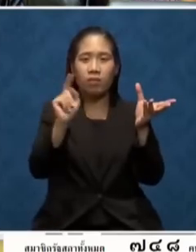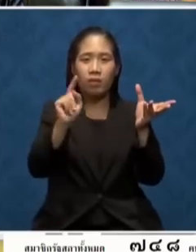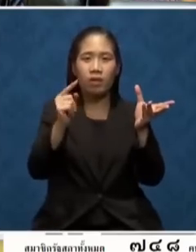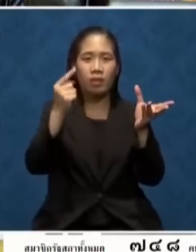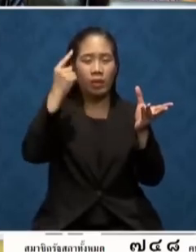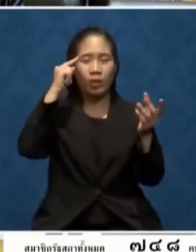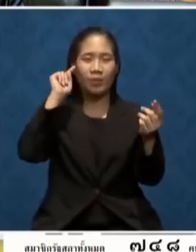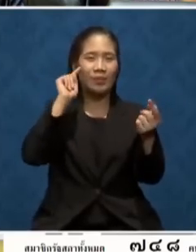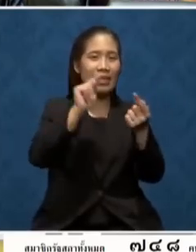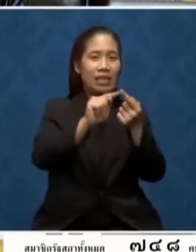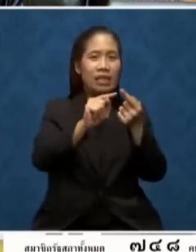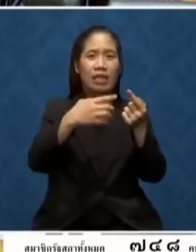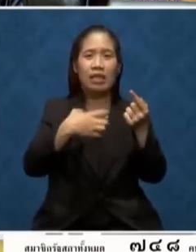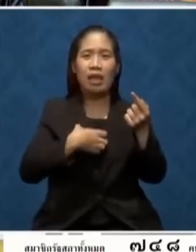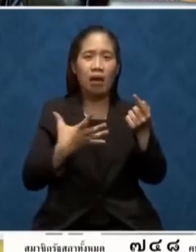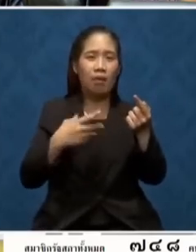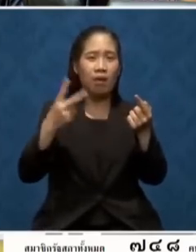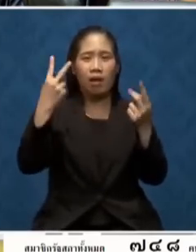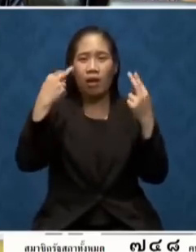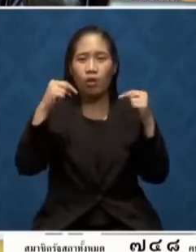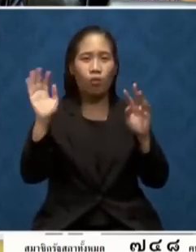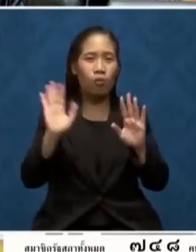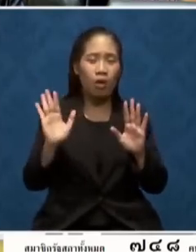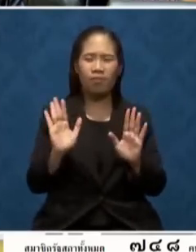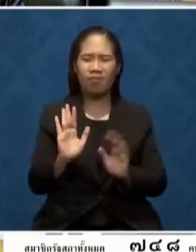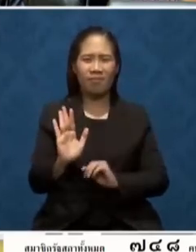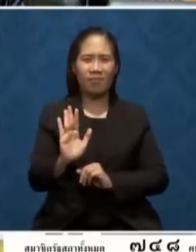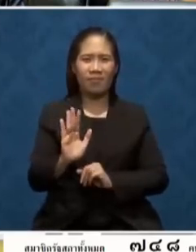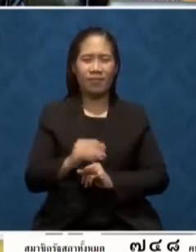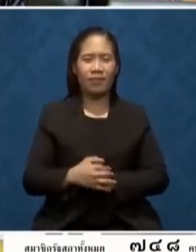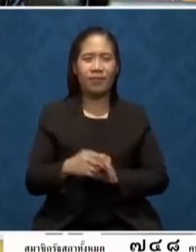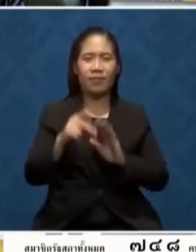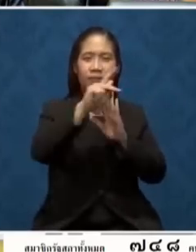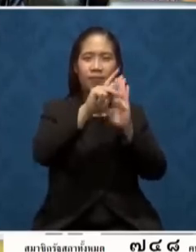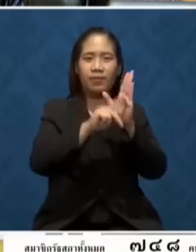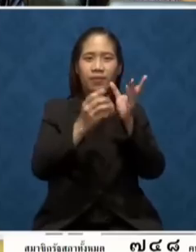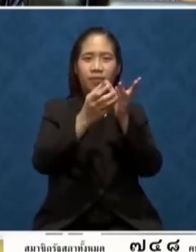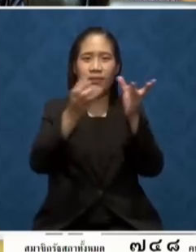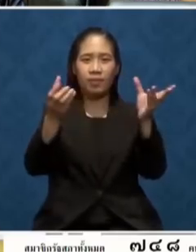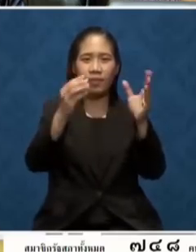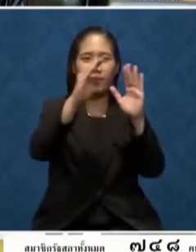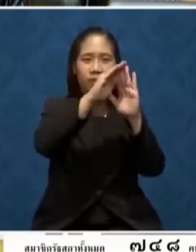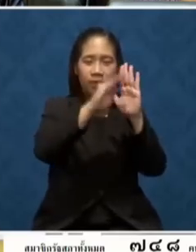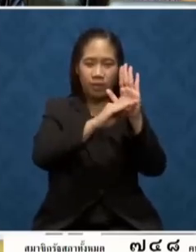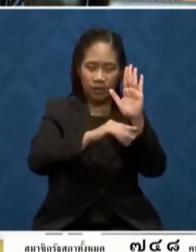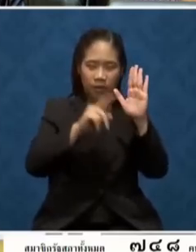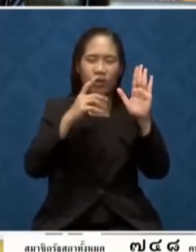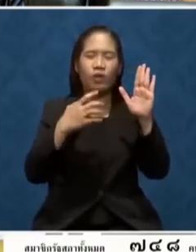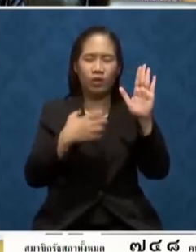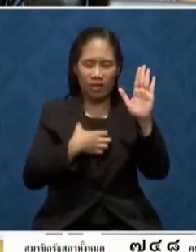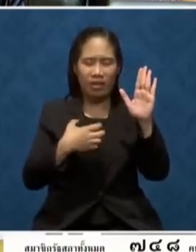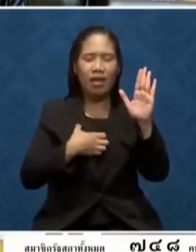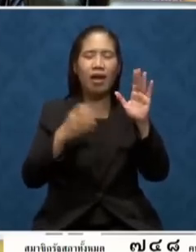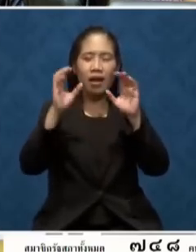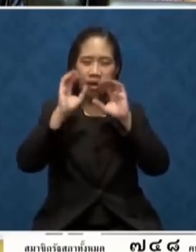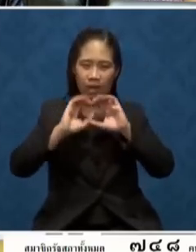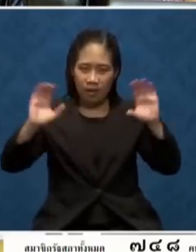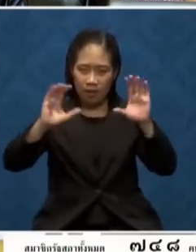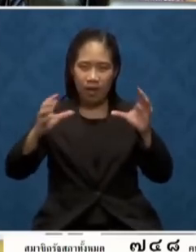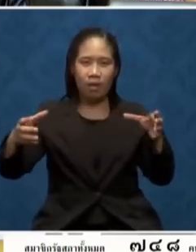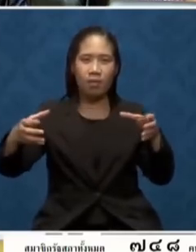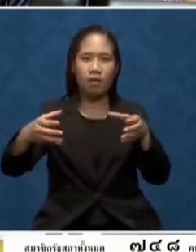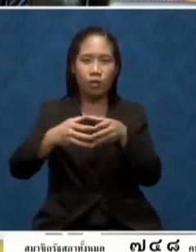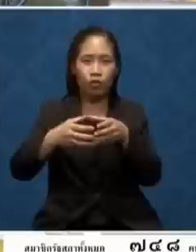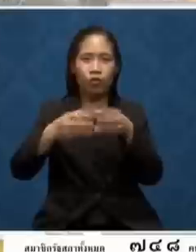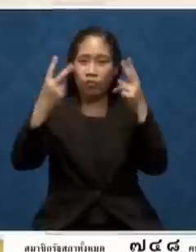เจตนารมณ์อย่างนั้นจะเขียนไว้อย่างนั้นรัฐธรรมนูญที่เขียนไว้ย่อมต้องการให้มีรัฐบาลให้มีนายก